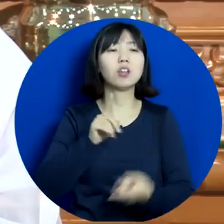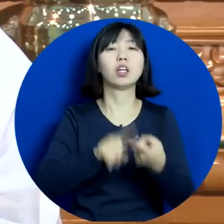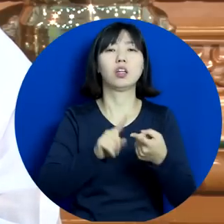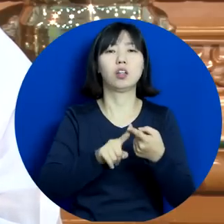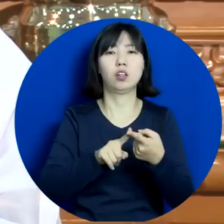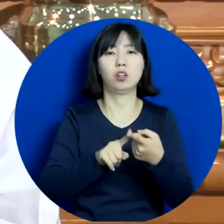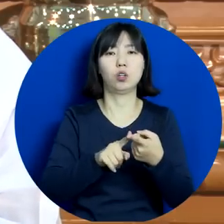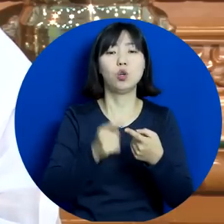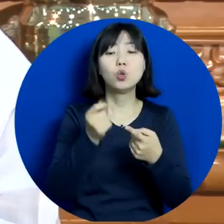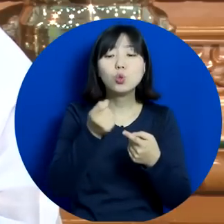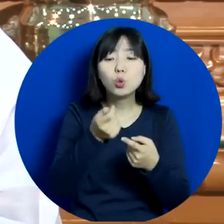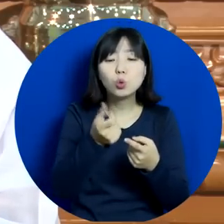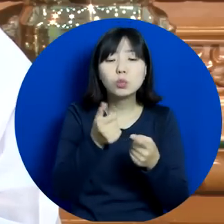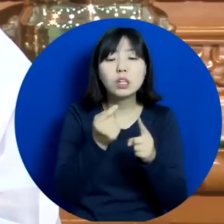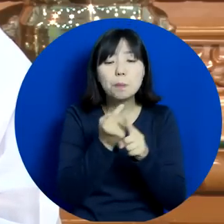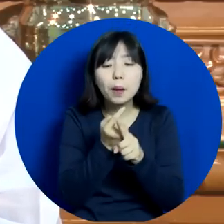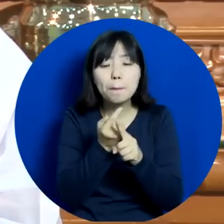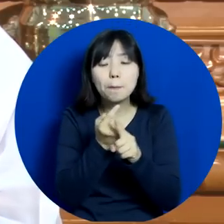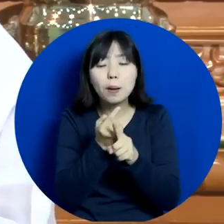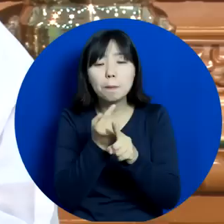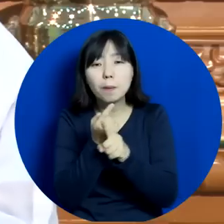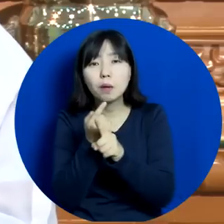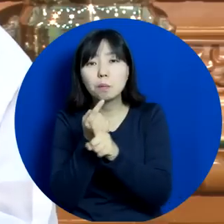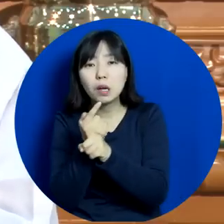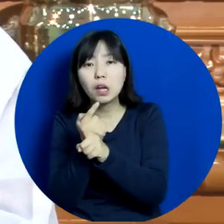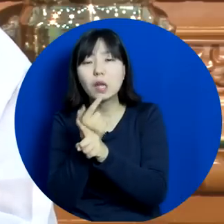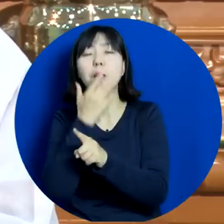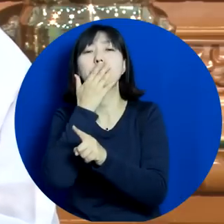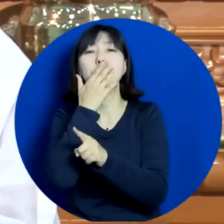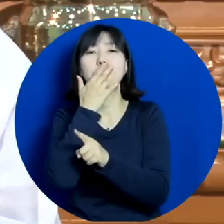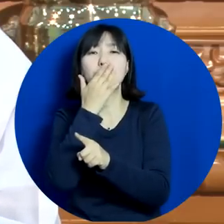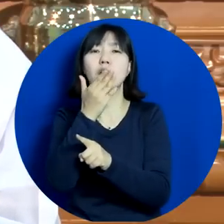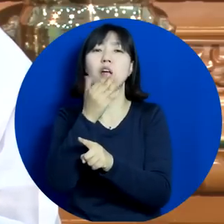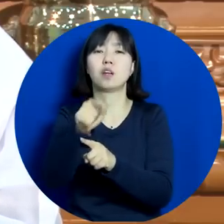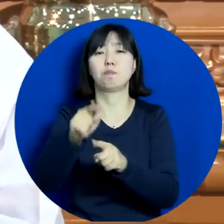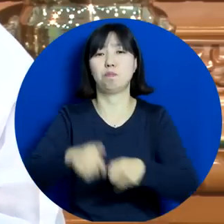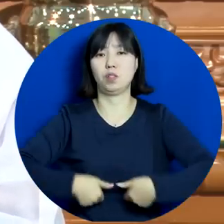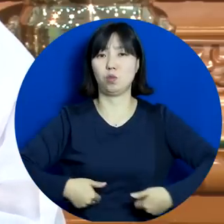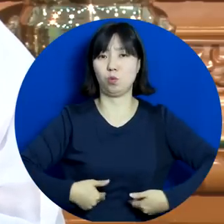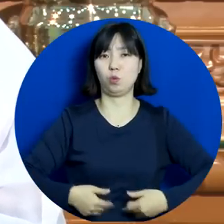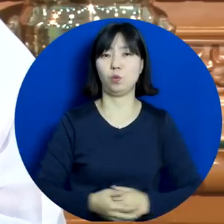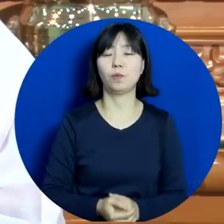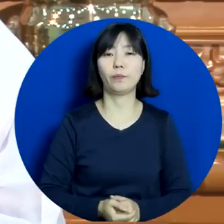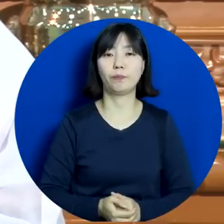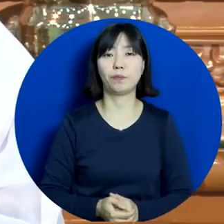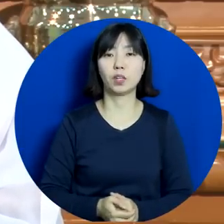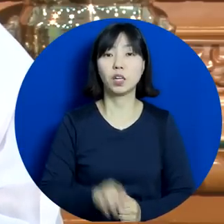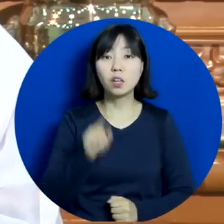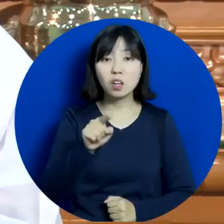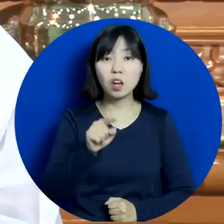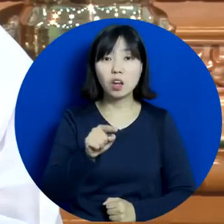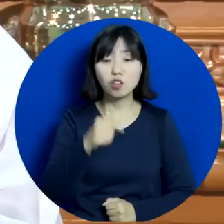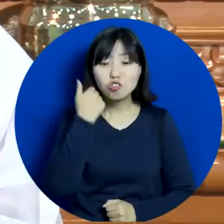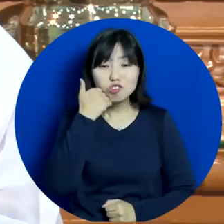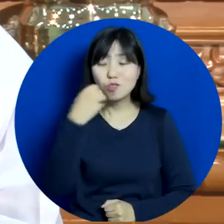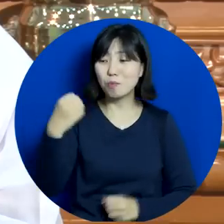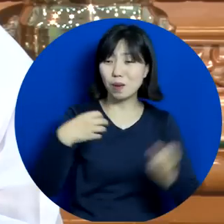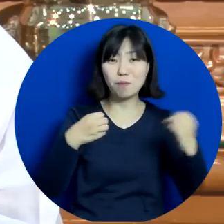나아진다. 변화가 있다. 이런 일이 벌어져야 된대. 그거를 자기가 알아야 돼.